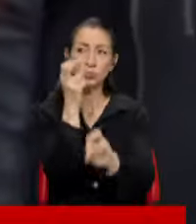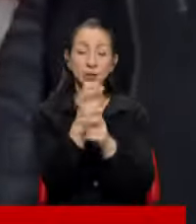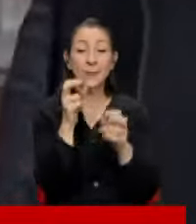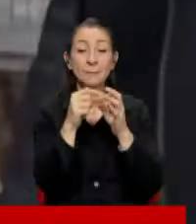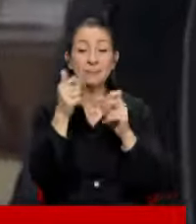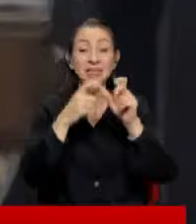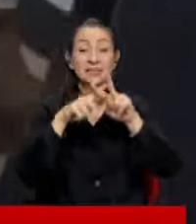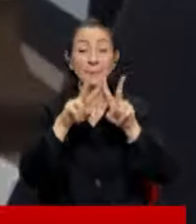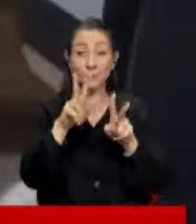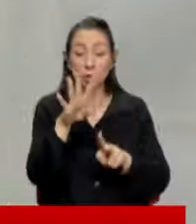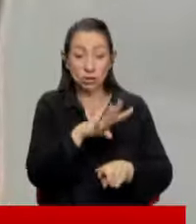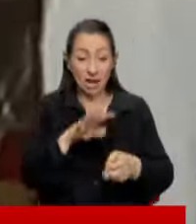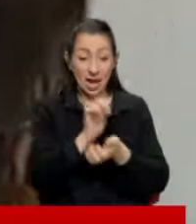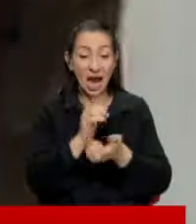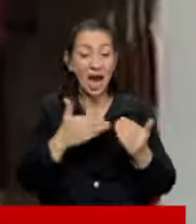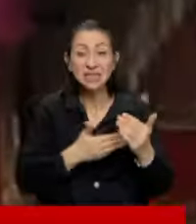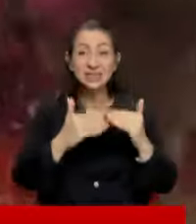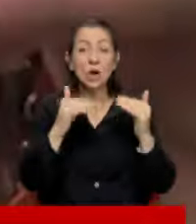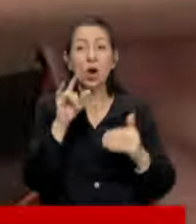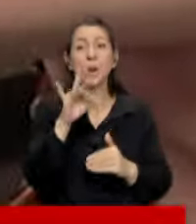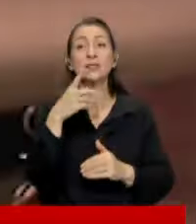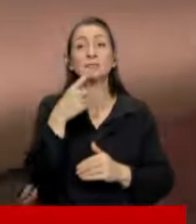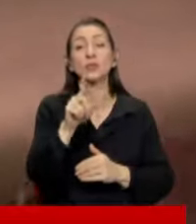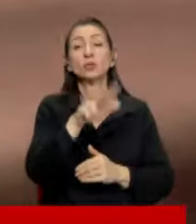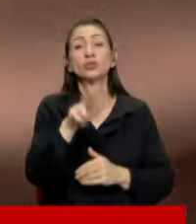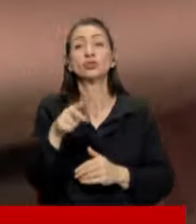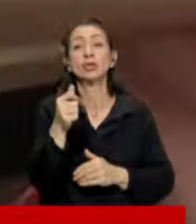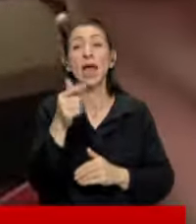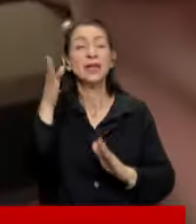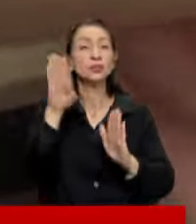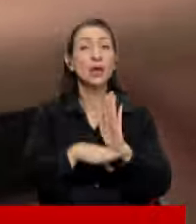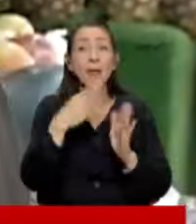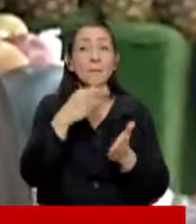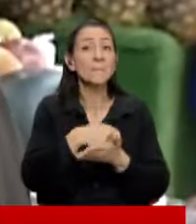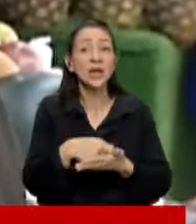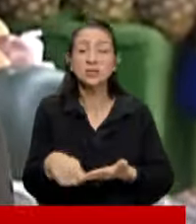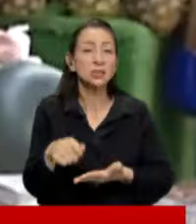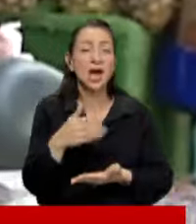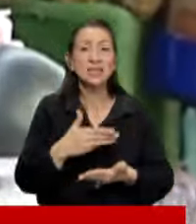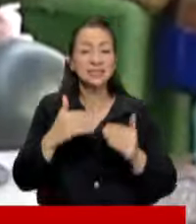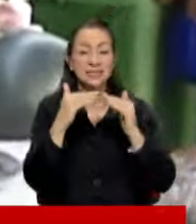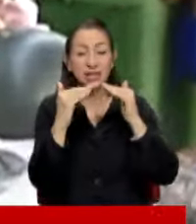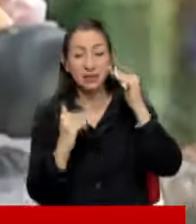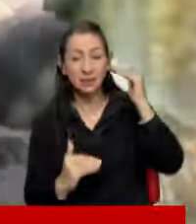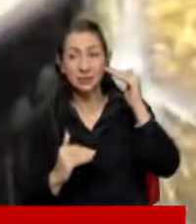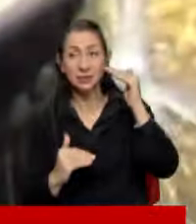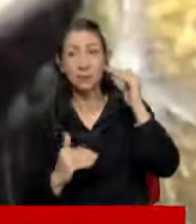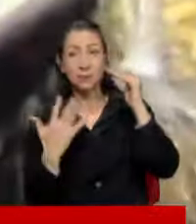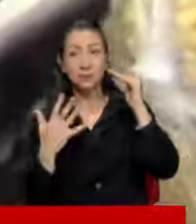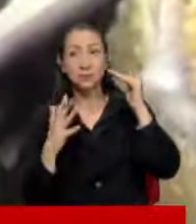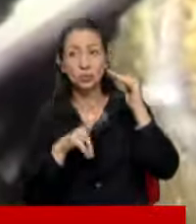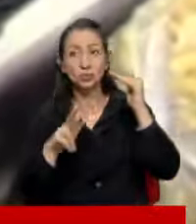verisine göre 4 kişilik bir ailenin açlık sınırı 1533 en düşük emekli aylığı açlık sınırının dahi